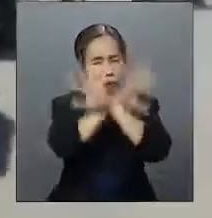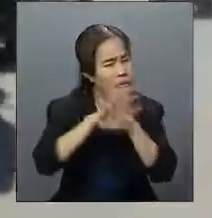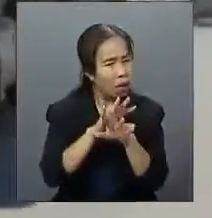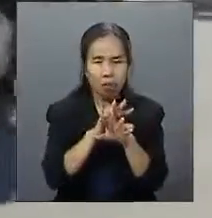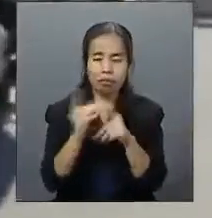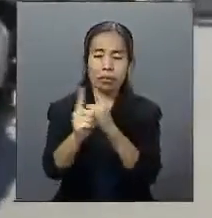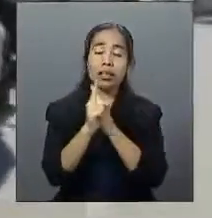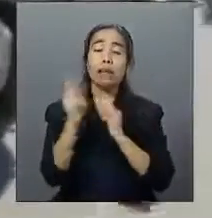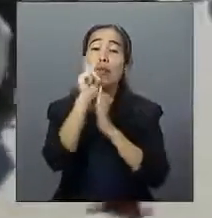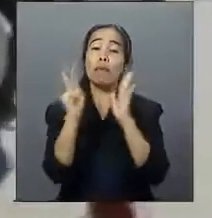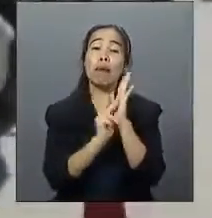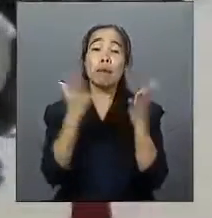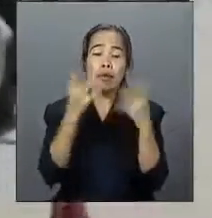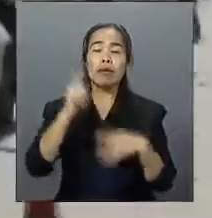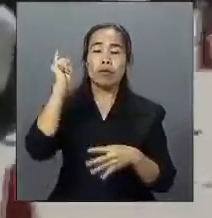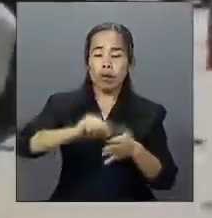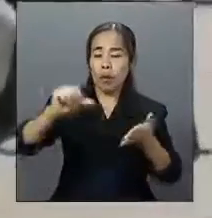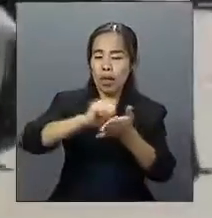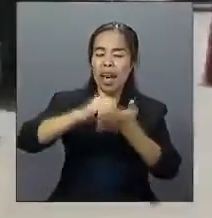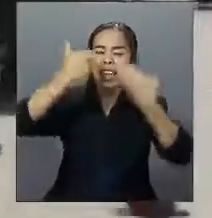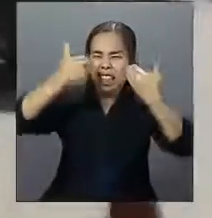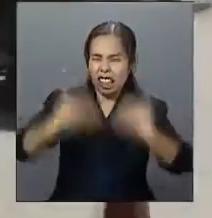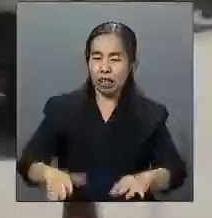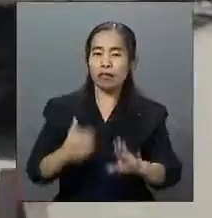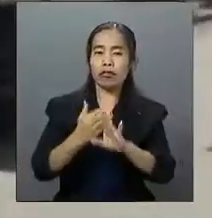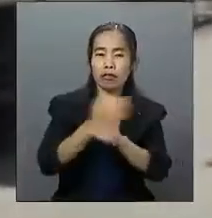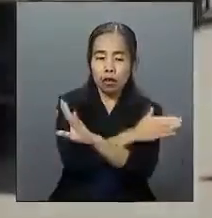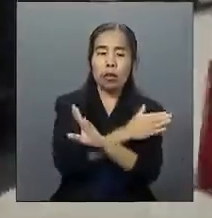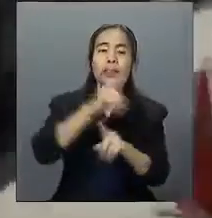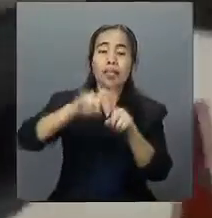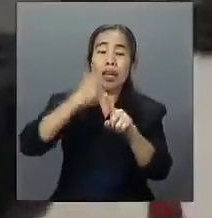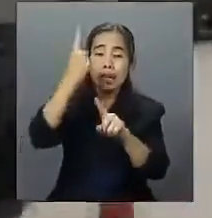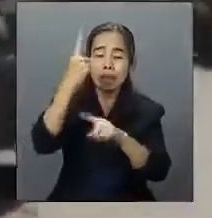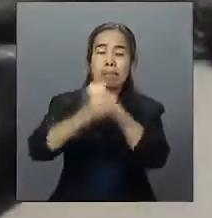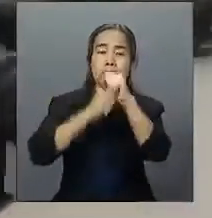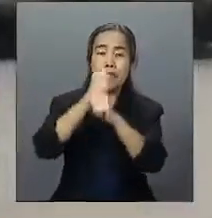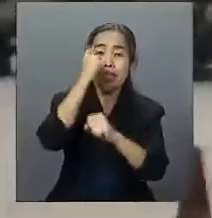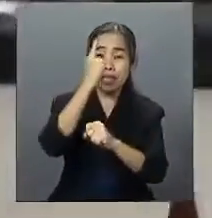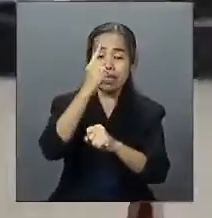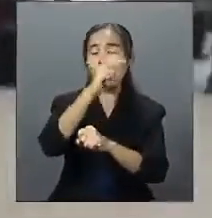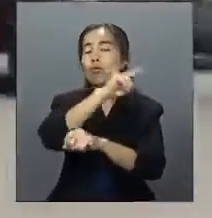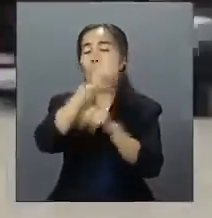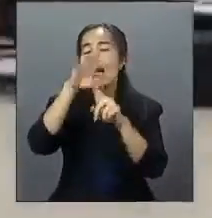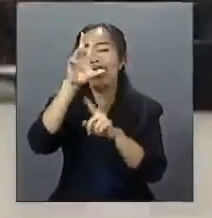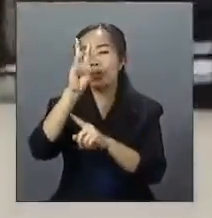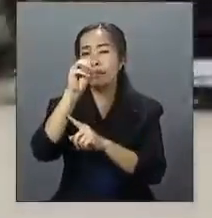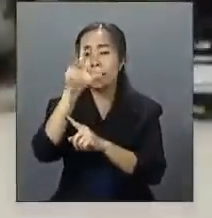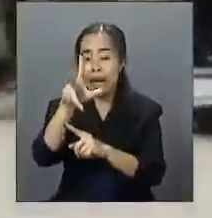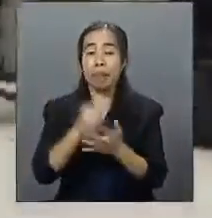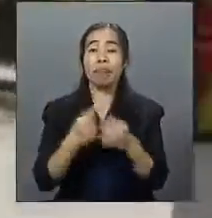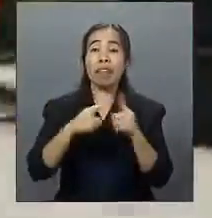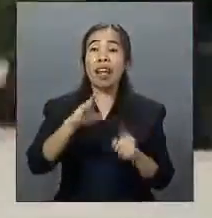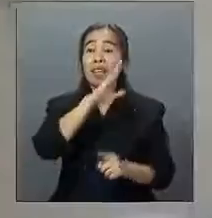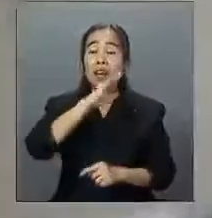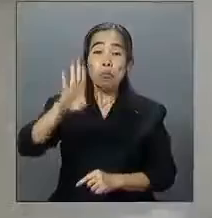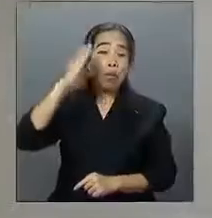ดให้แก้ไขให้เรียบร้อยภายในวันที่1มกราคมปี2563สำหรับผู้ประกอบการฝ่าฝืนไม่ดำเนิน